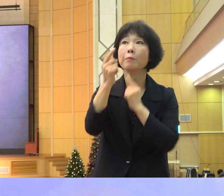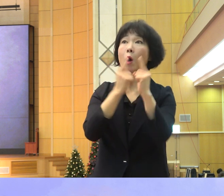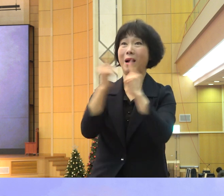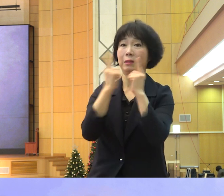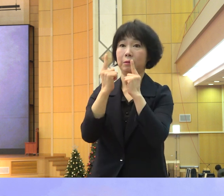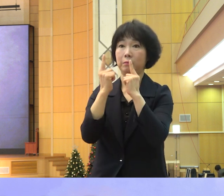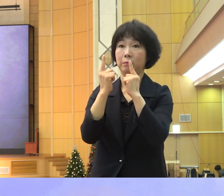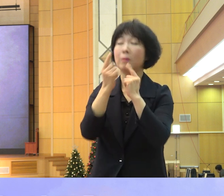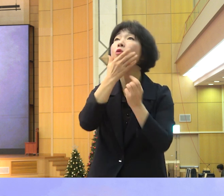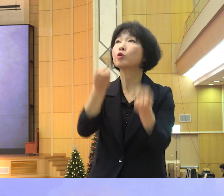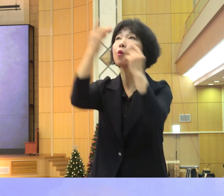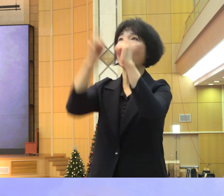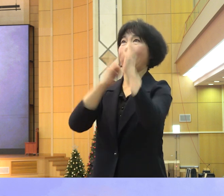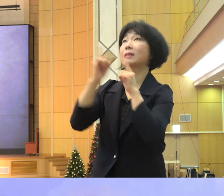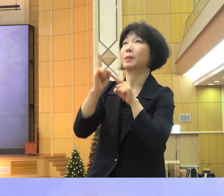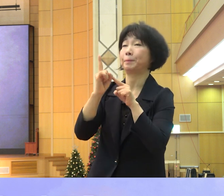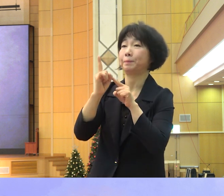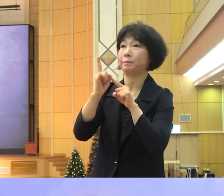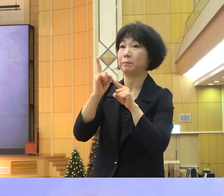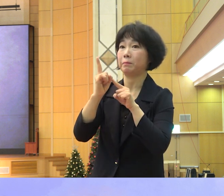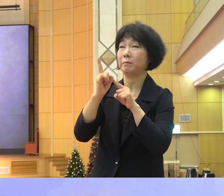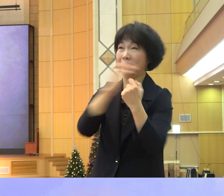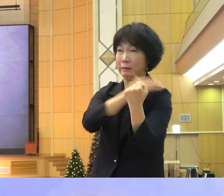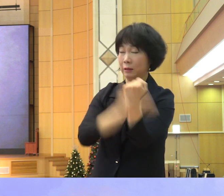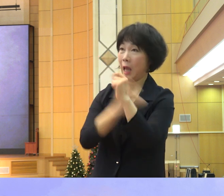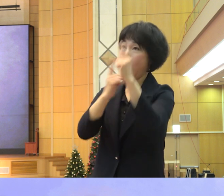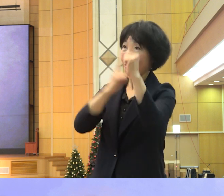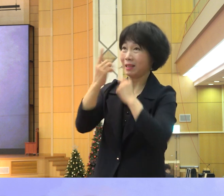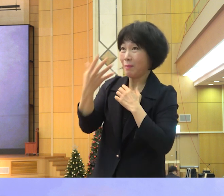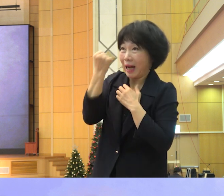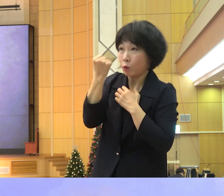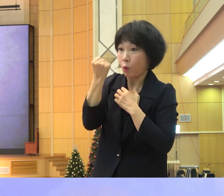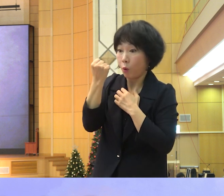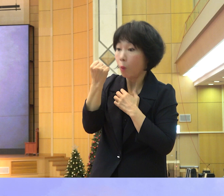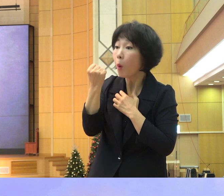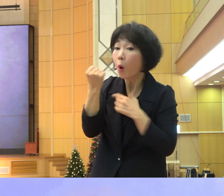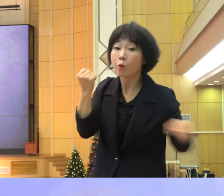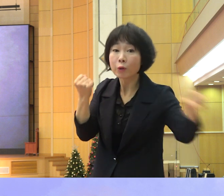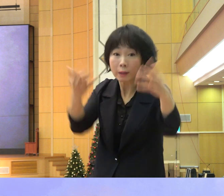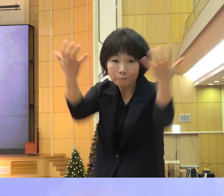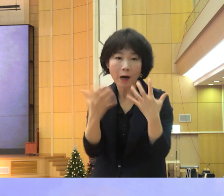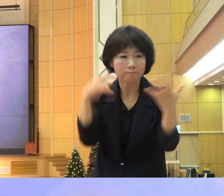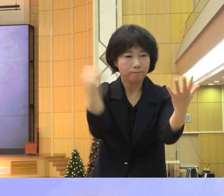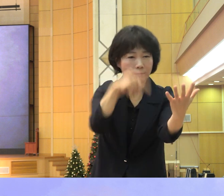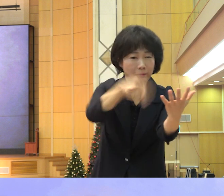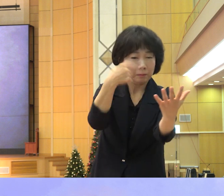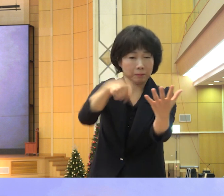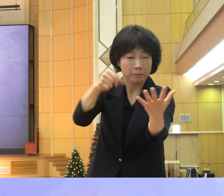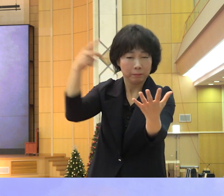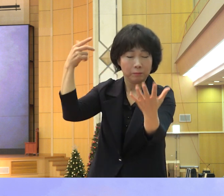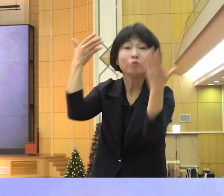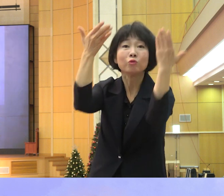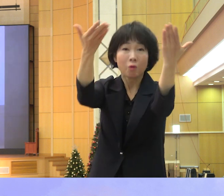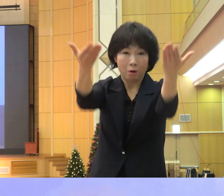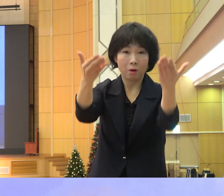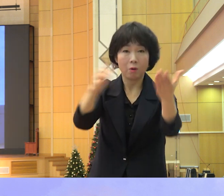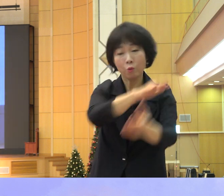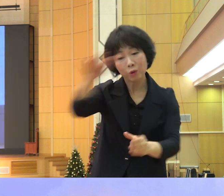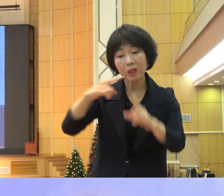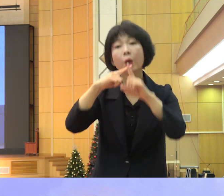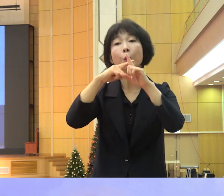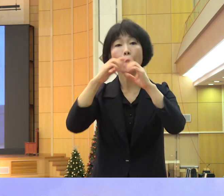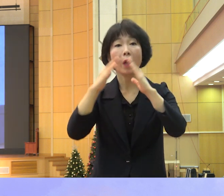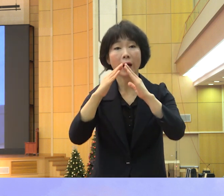말씀으로, 축복의 말씀으로, 능력의 말씀으로 양육해 주심으로 우리 녹산